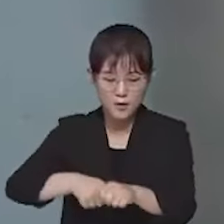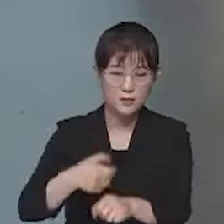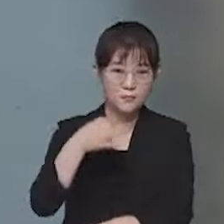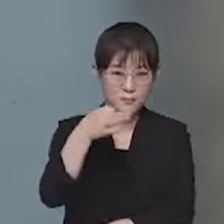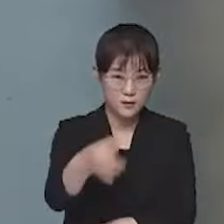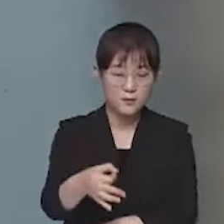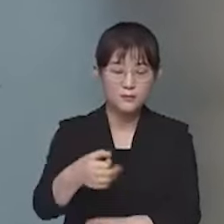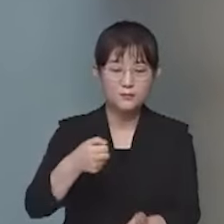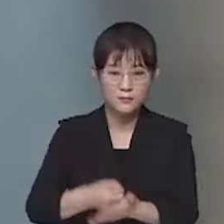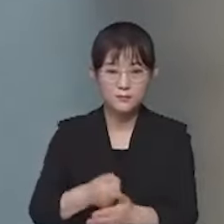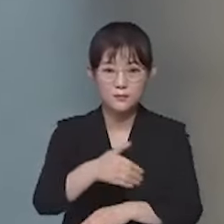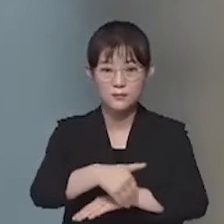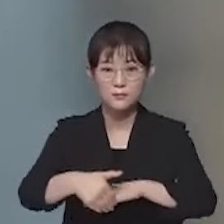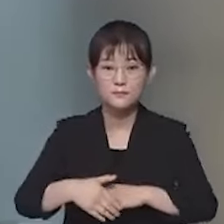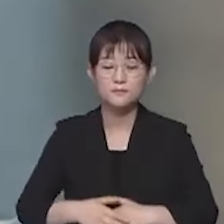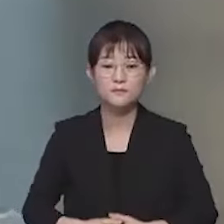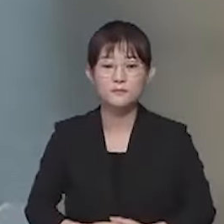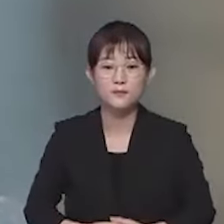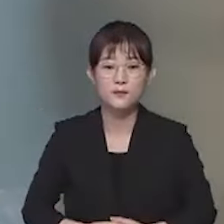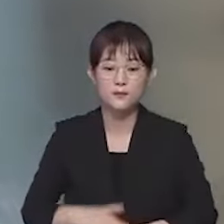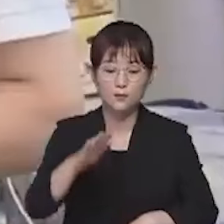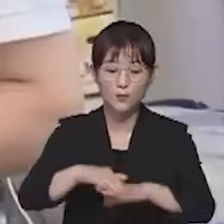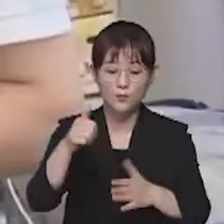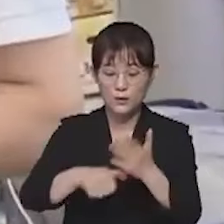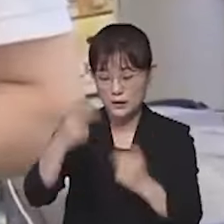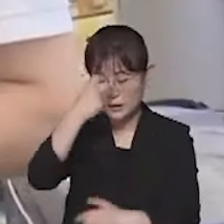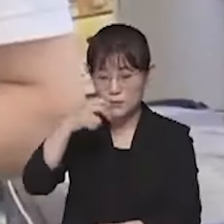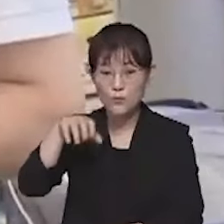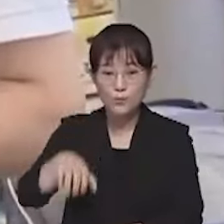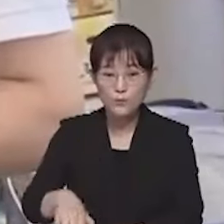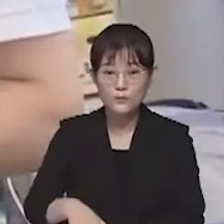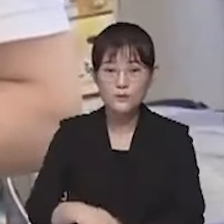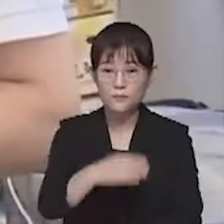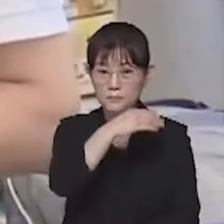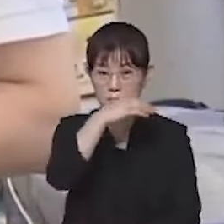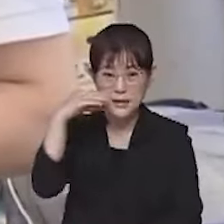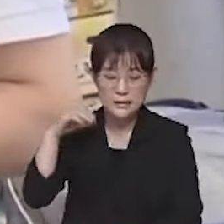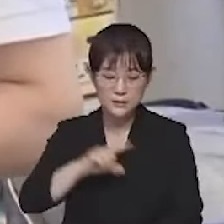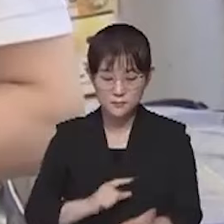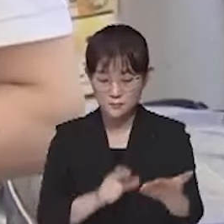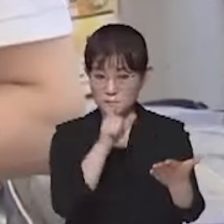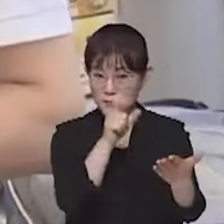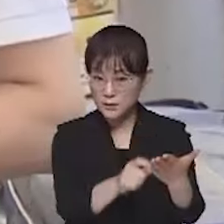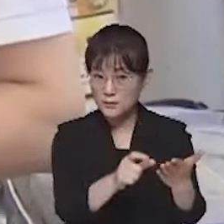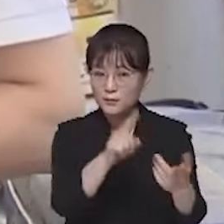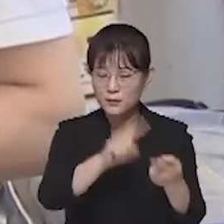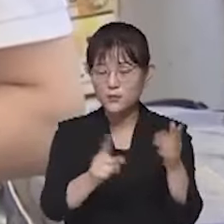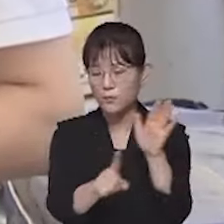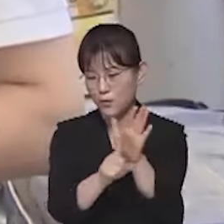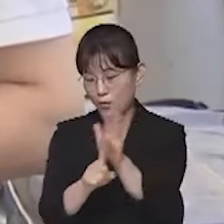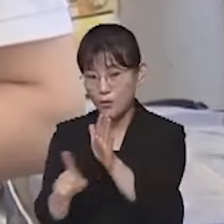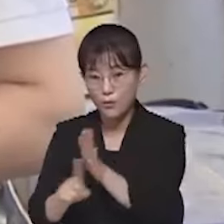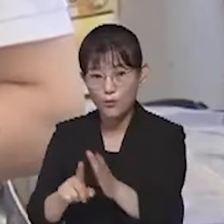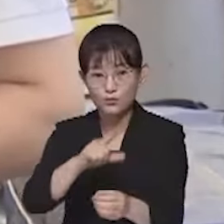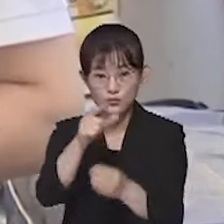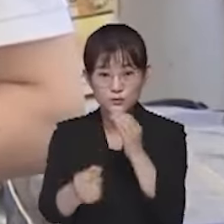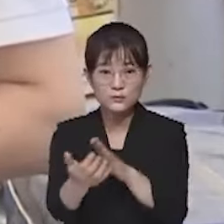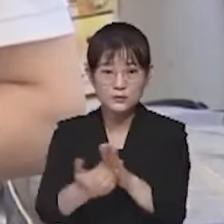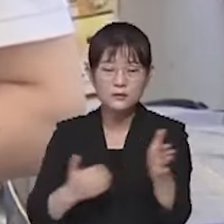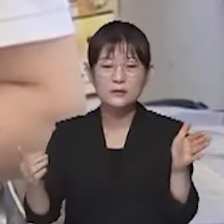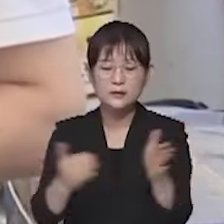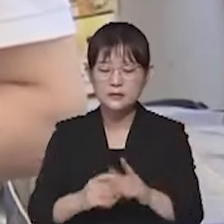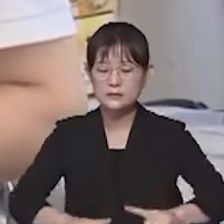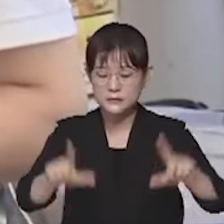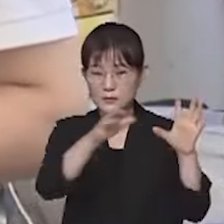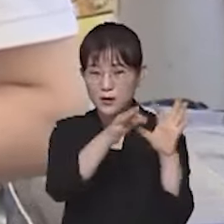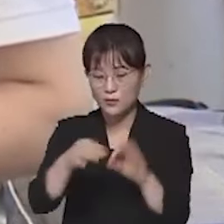부과할 계획입니다 국립농산물품질관리원은 올른 원산지 기방을 홍보하고 추석 전까지 특별 단속을